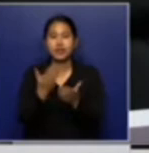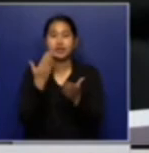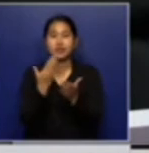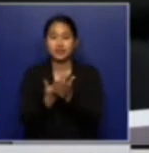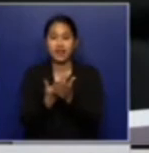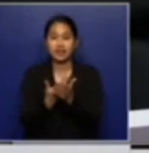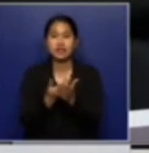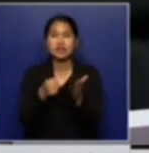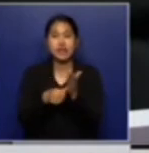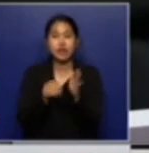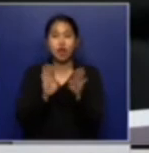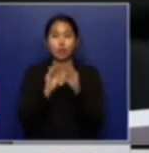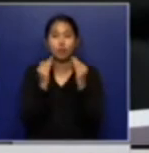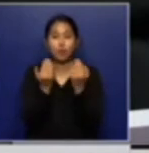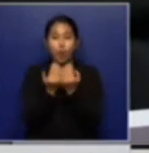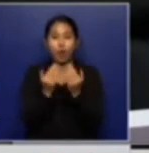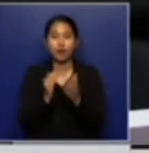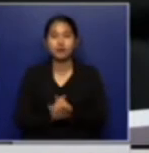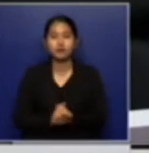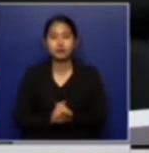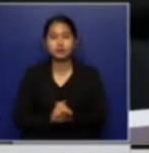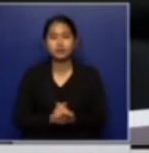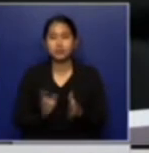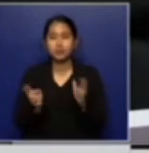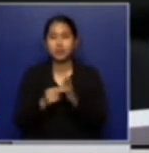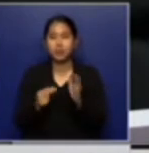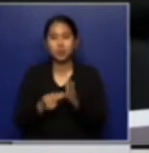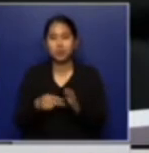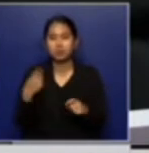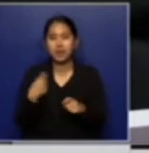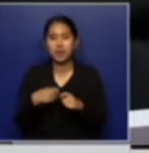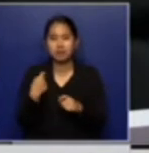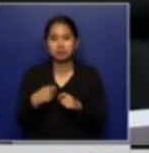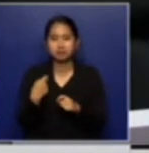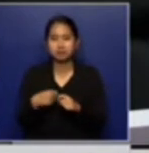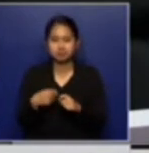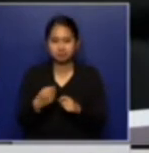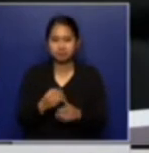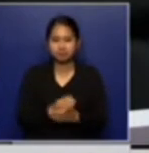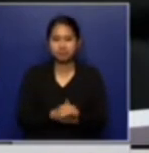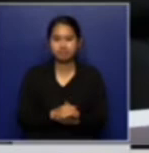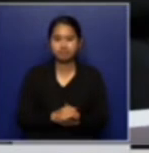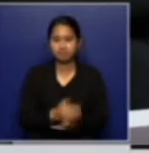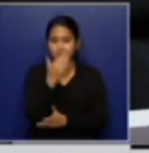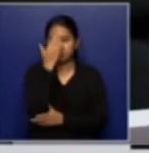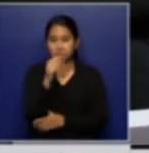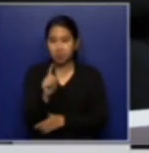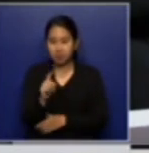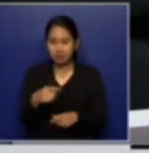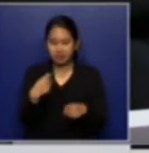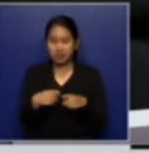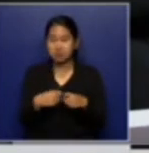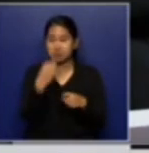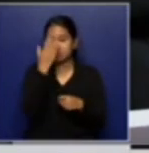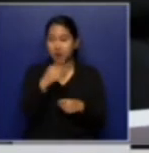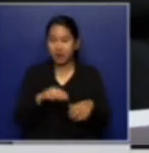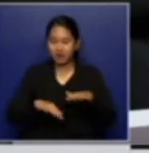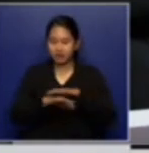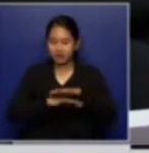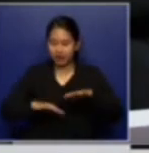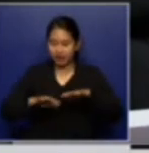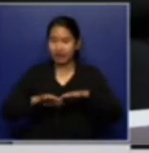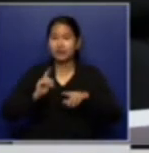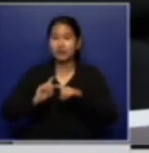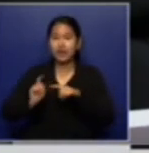วเรือนอันนี้มันไปยากครับท่านประธานครับเพราะว่าตัวข้อมูลต่างๆเนี่ย